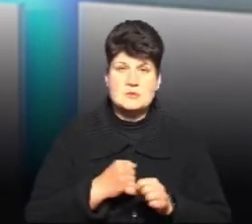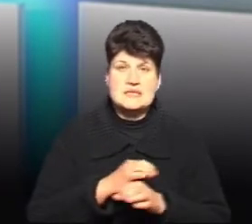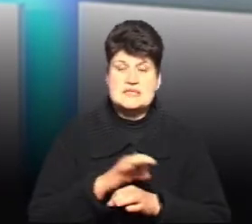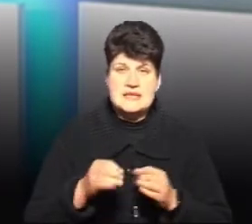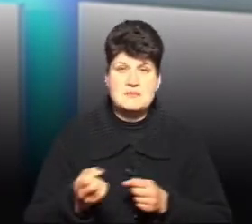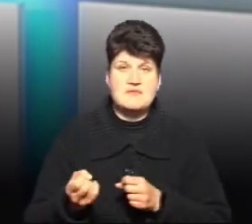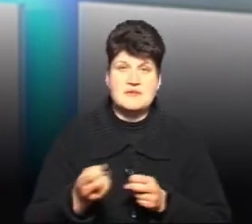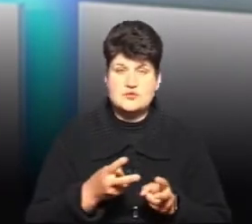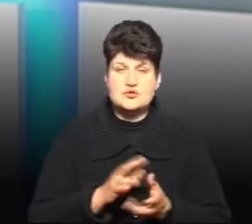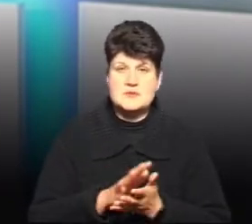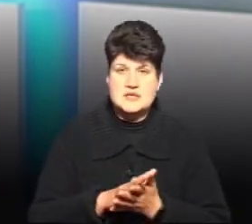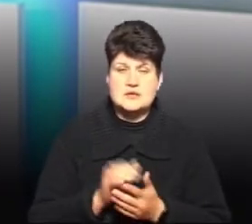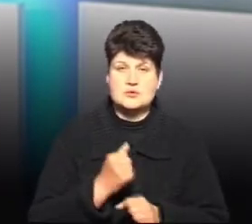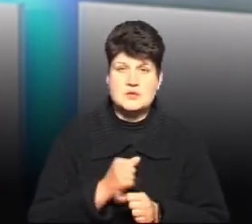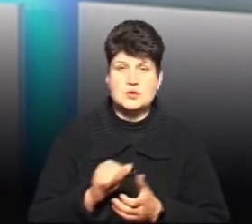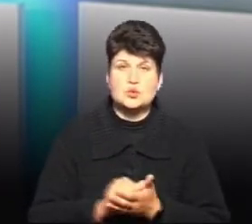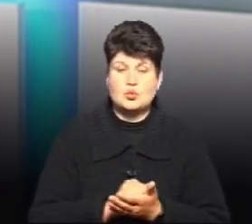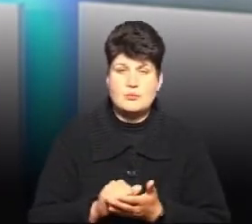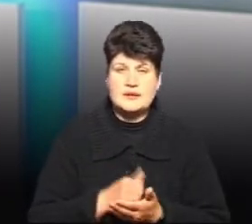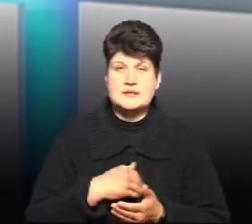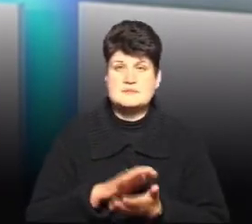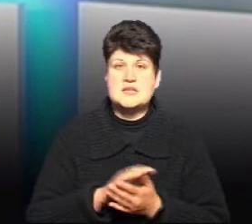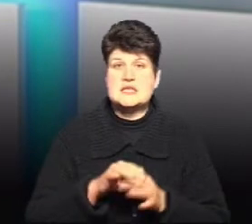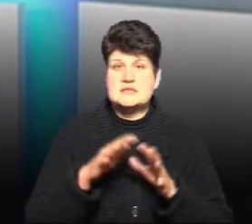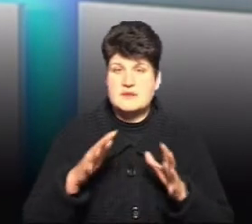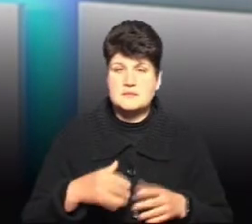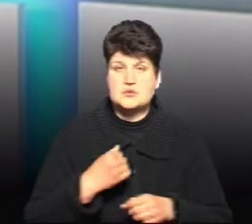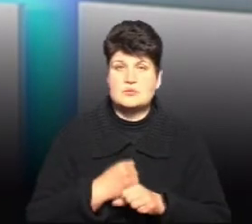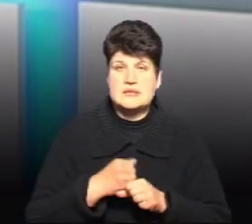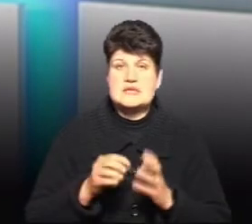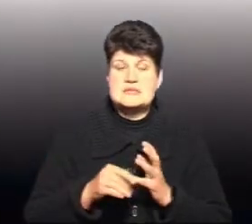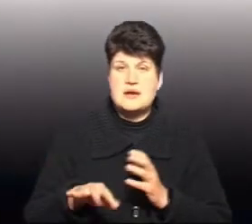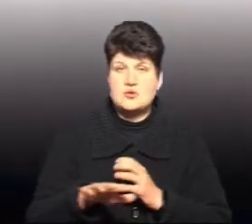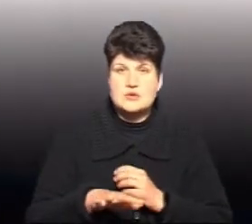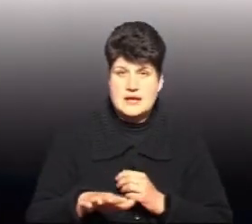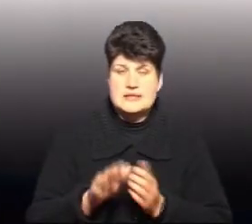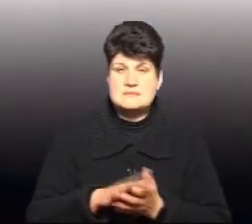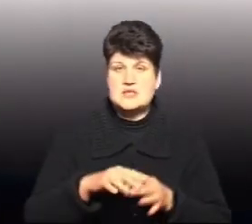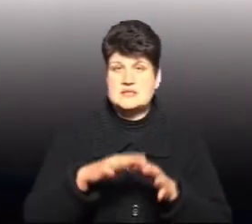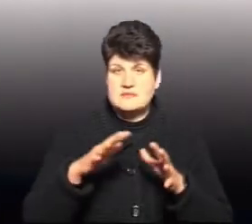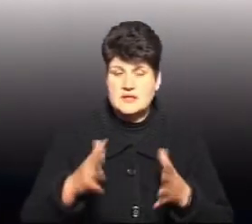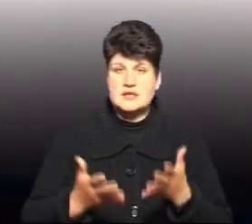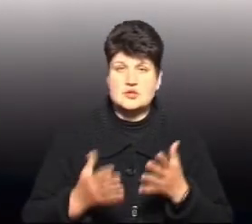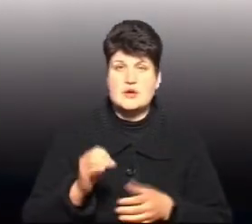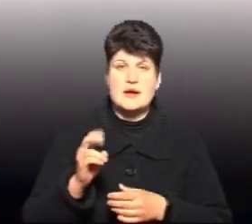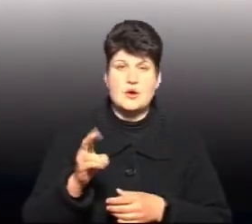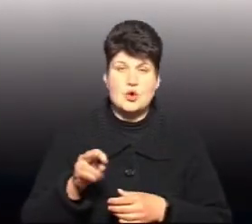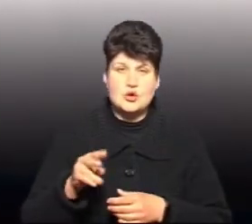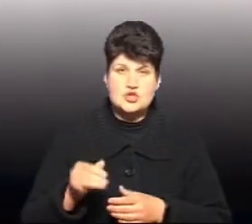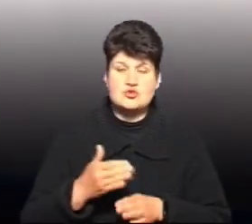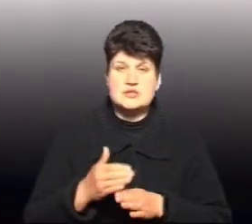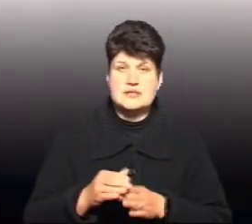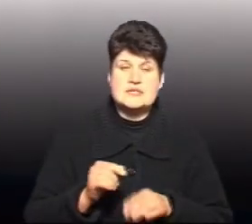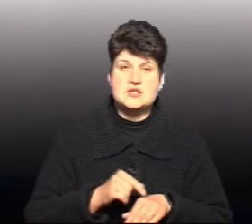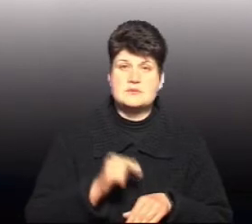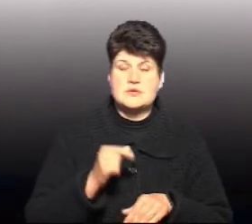виробили документи на наше сміттєзвалище, ми виготовили земельну ділянку на сміттєзвалище. Якщо екологічну частину зачепити, ми зробили схему саночистки, якраз